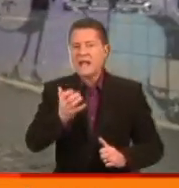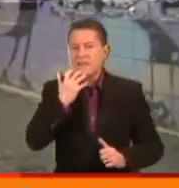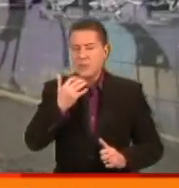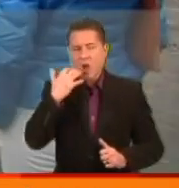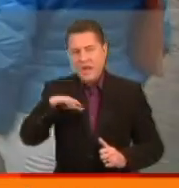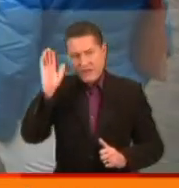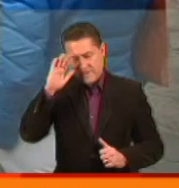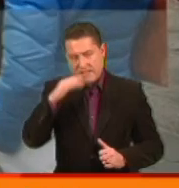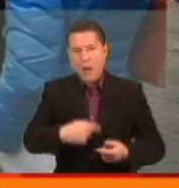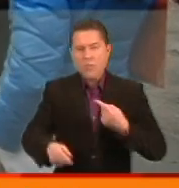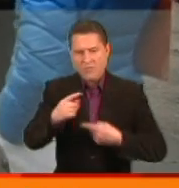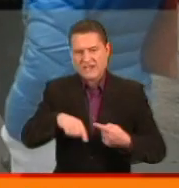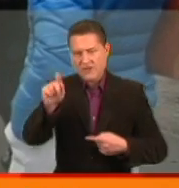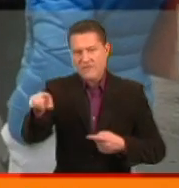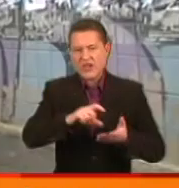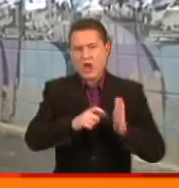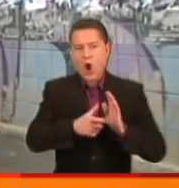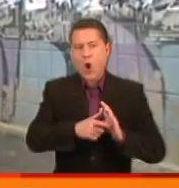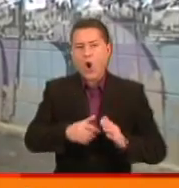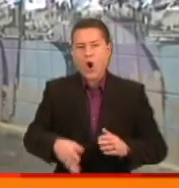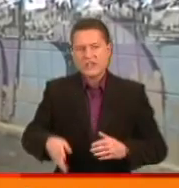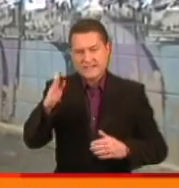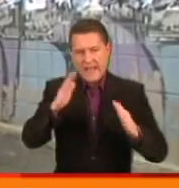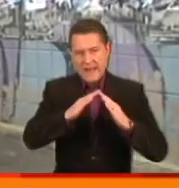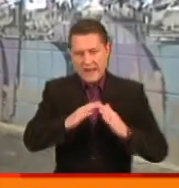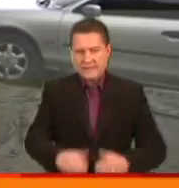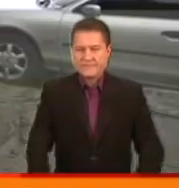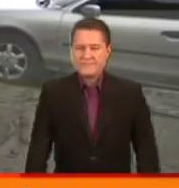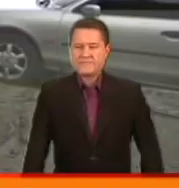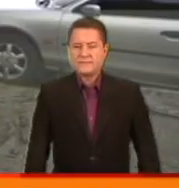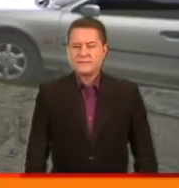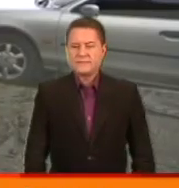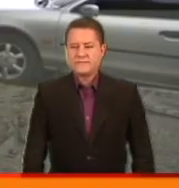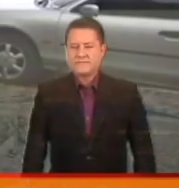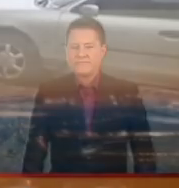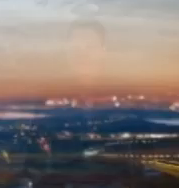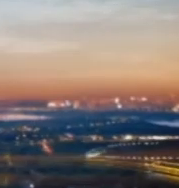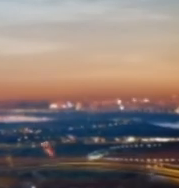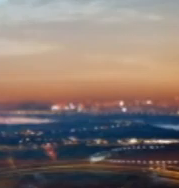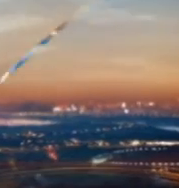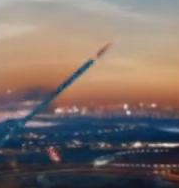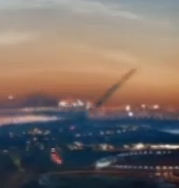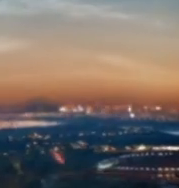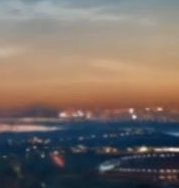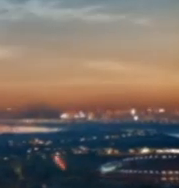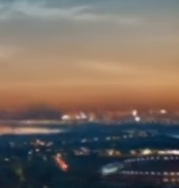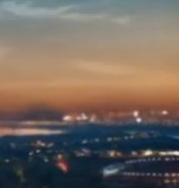гаряча вода повернуться в їхні оселі. Ема Антонюк, Сергій Гришин, програма «Вікна», СТБ.